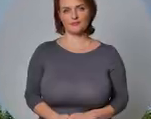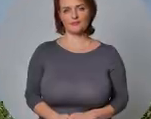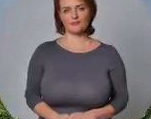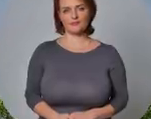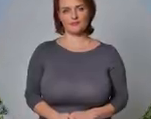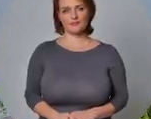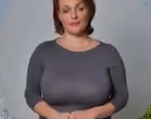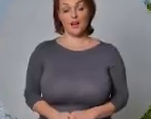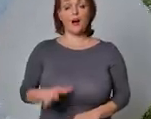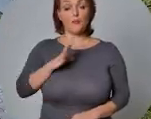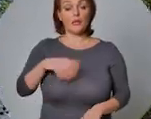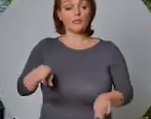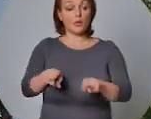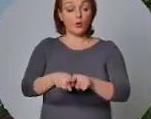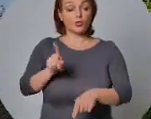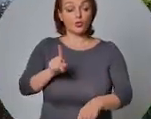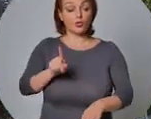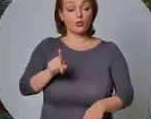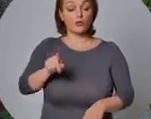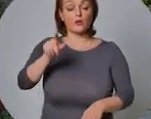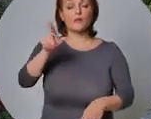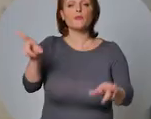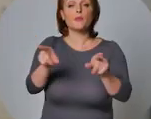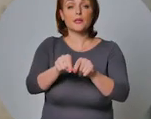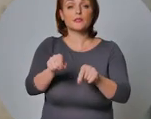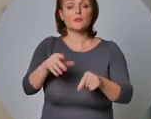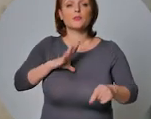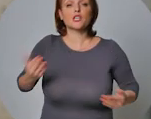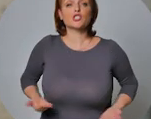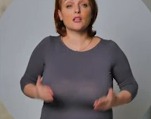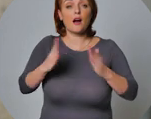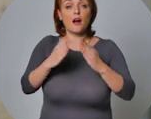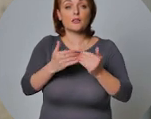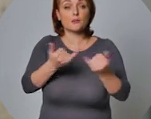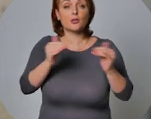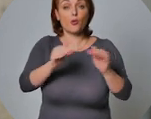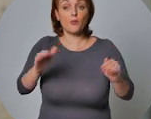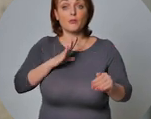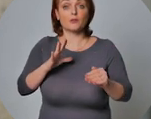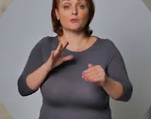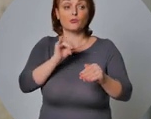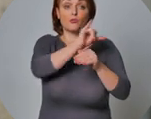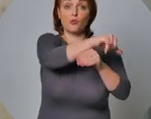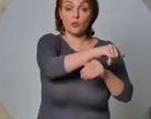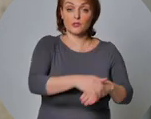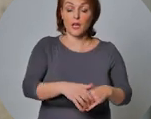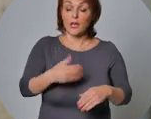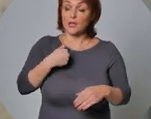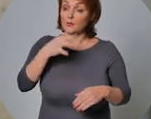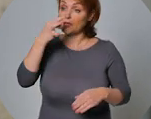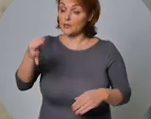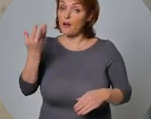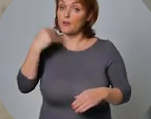La un moment dat a fost și exemplu pentru semenii săi. Le-am motivat, ea ca, de exemplu, au fost la mine